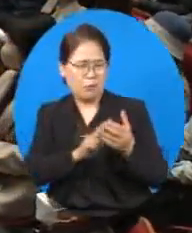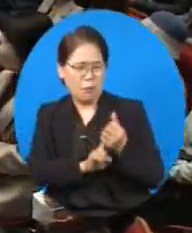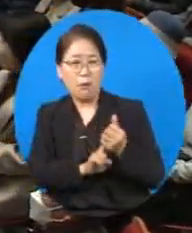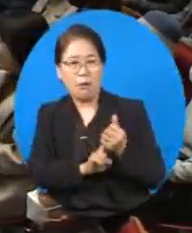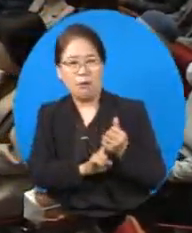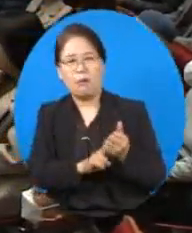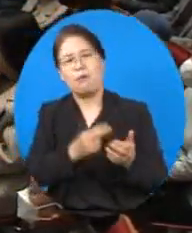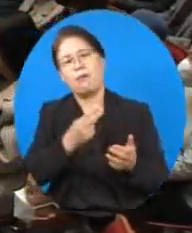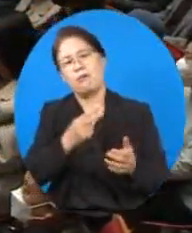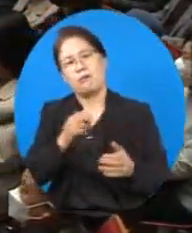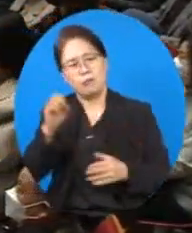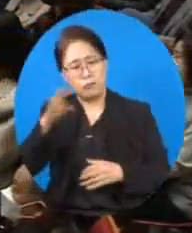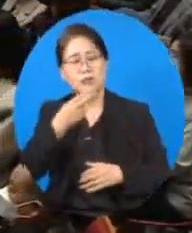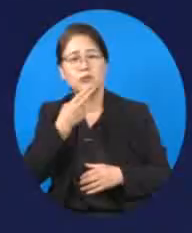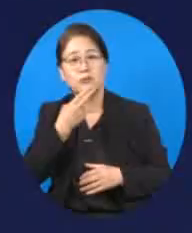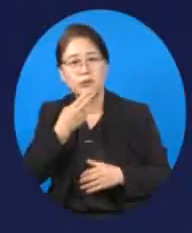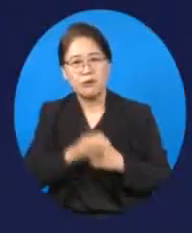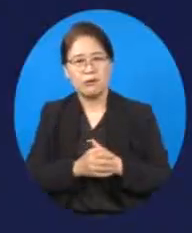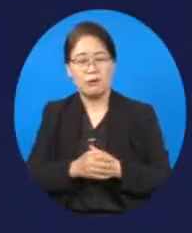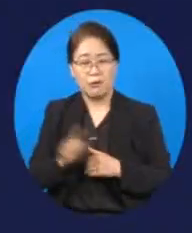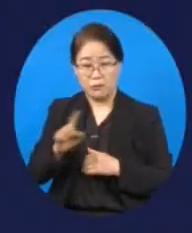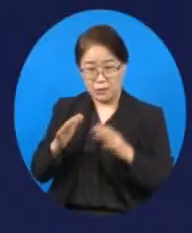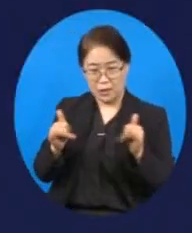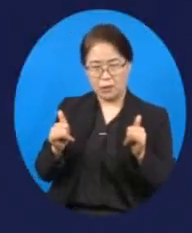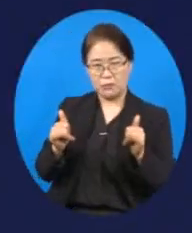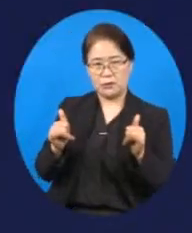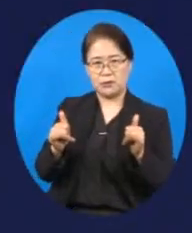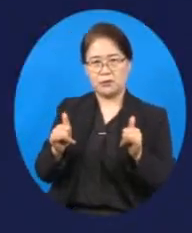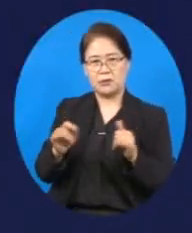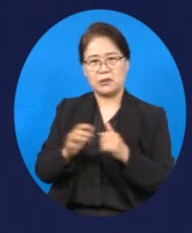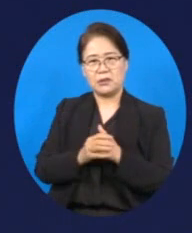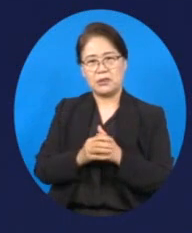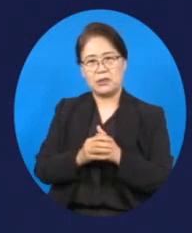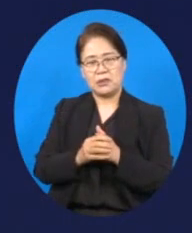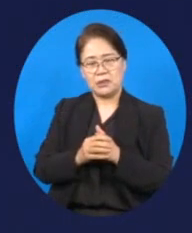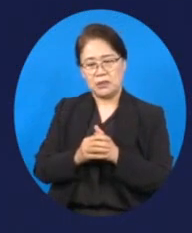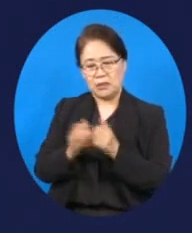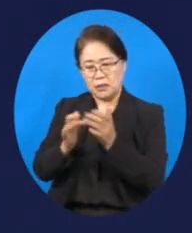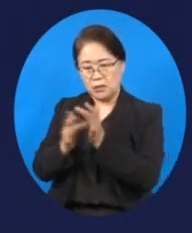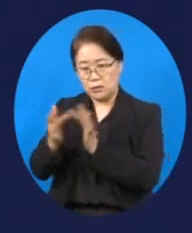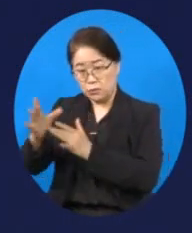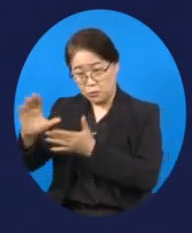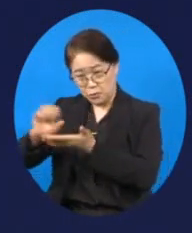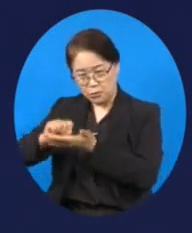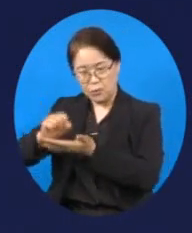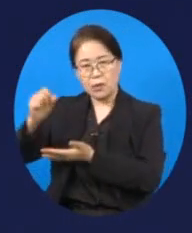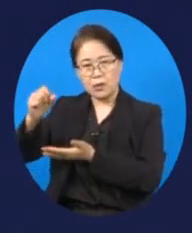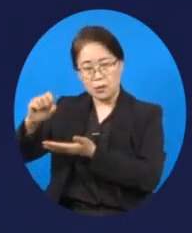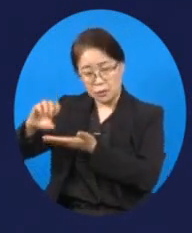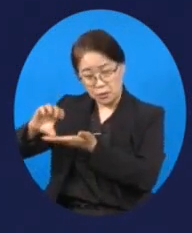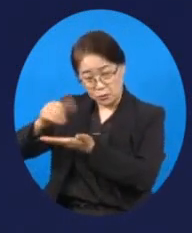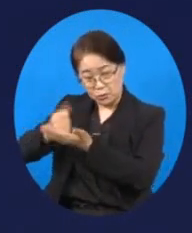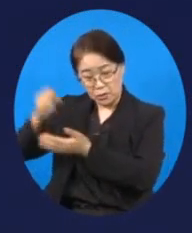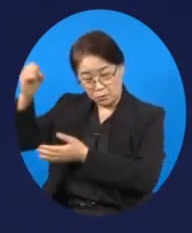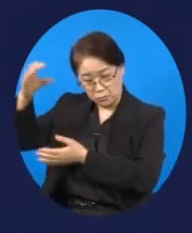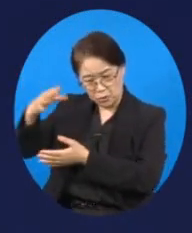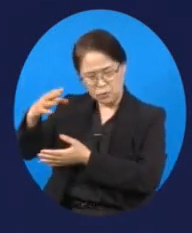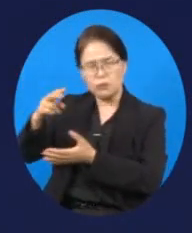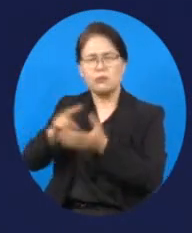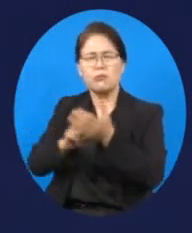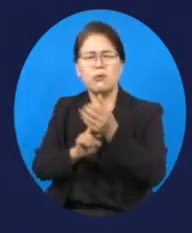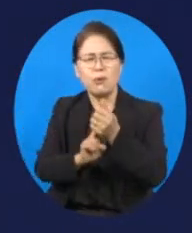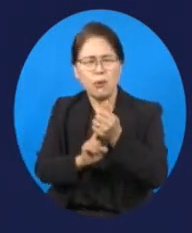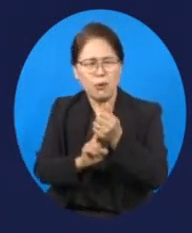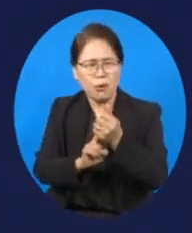근데 어떤 분들은 진짜 아예 아예 예수 그리스도의 빛을 드러내지 못하면서 흑암